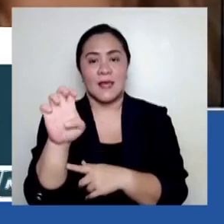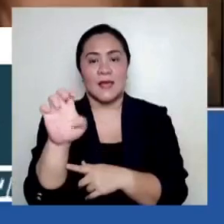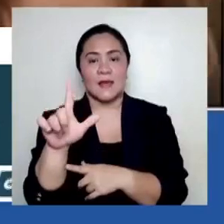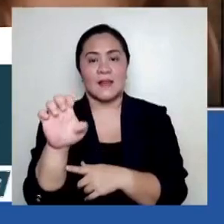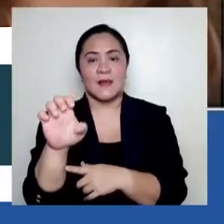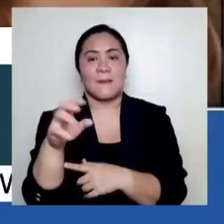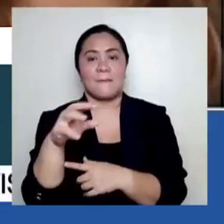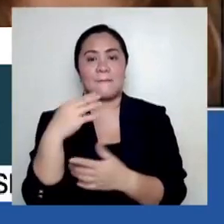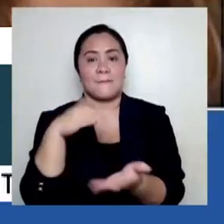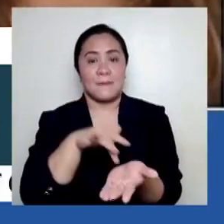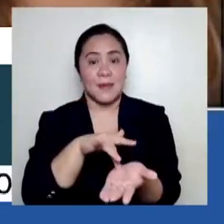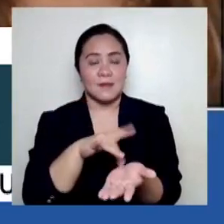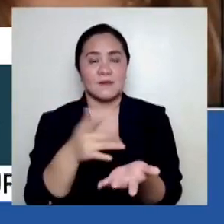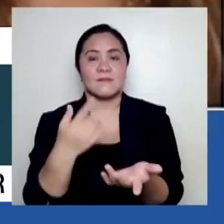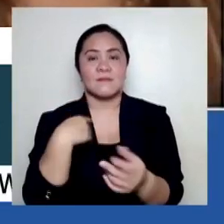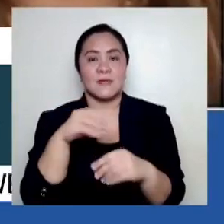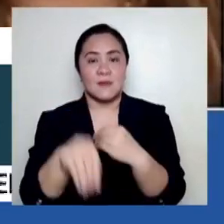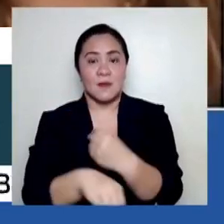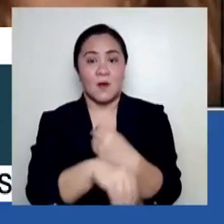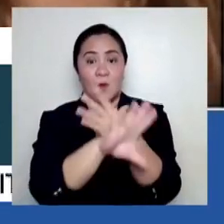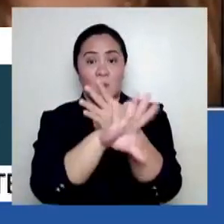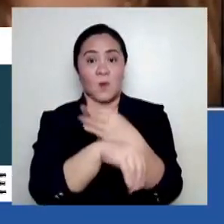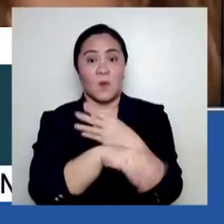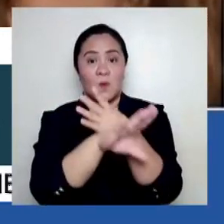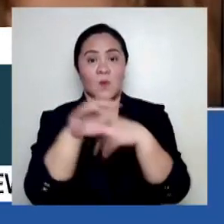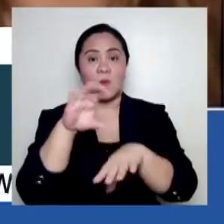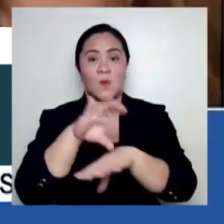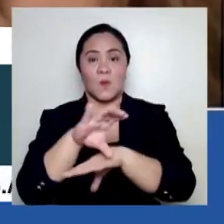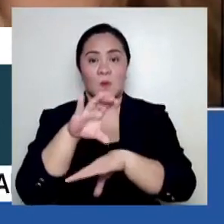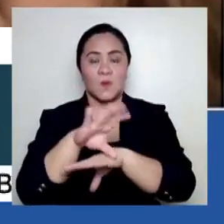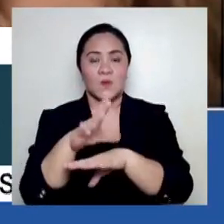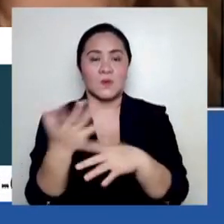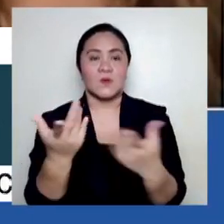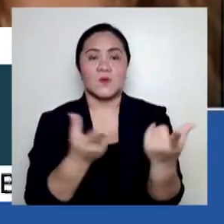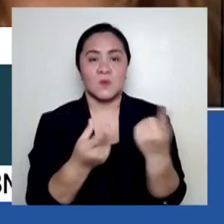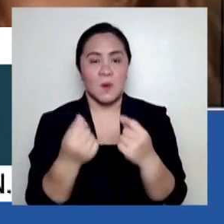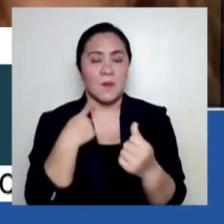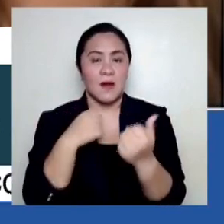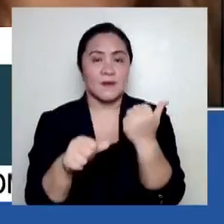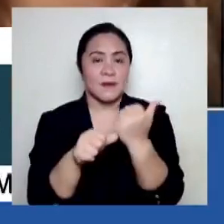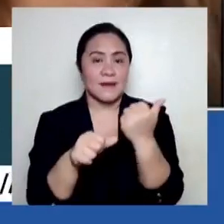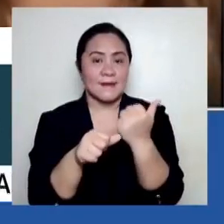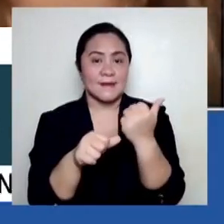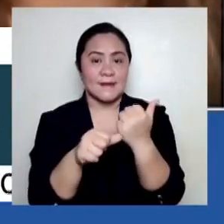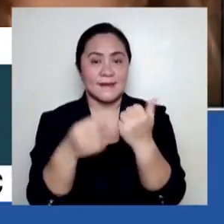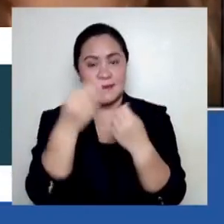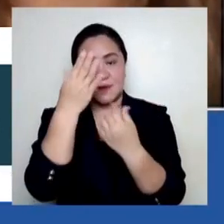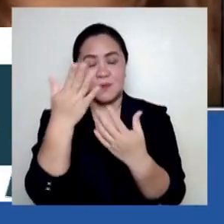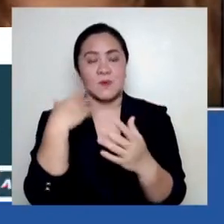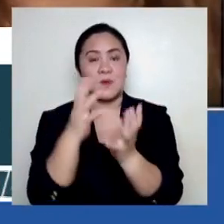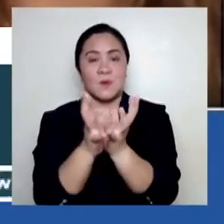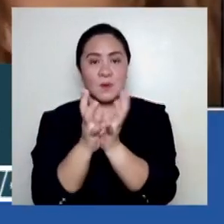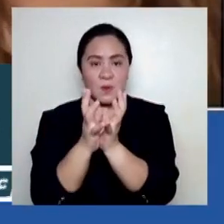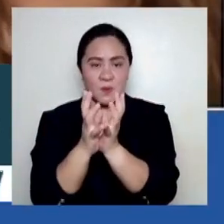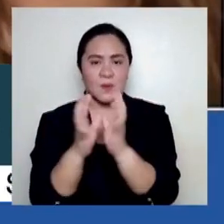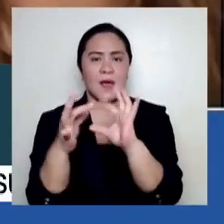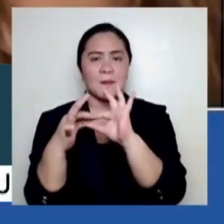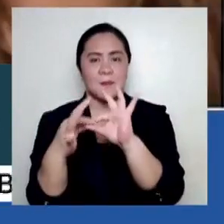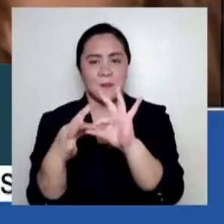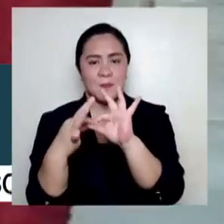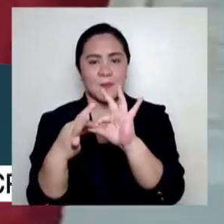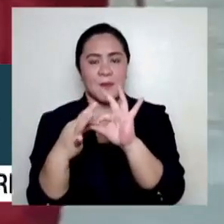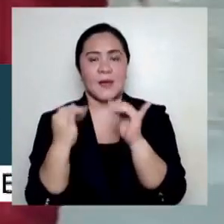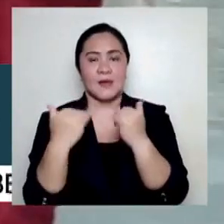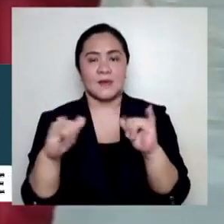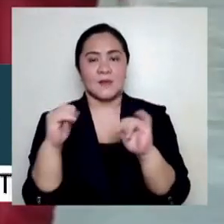teleconsultation, and lahat po ng mga medical assistance po na pwede nating i-provide sa community, tayo po ay nagko-coordinate sa proper